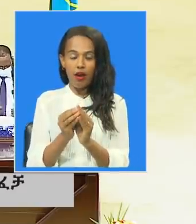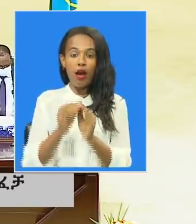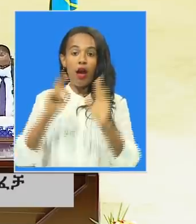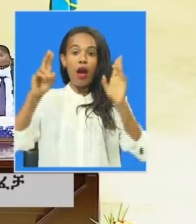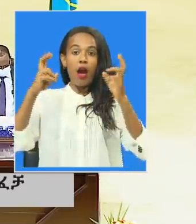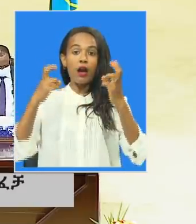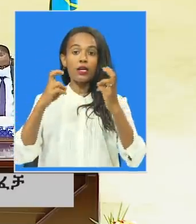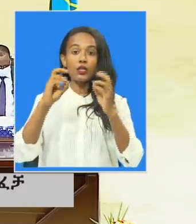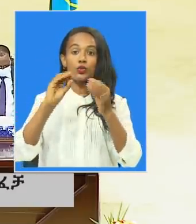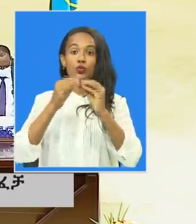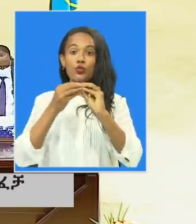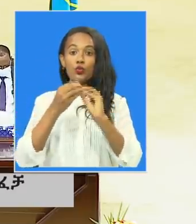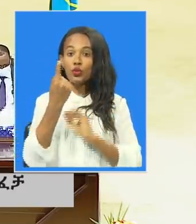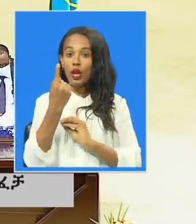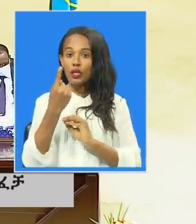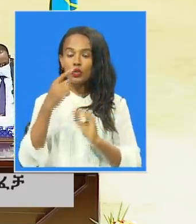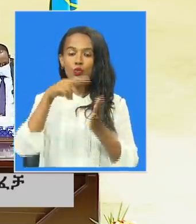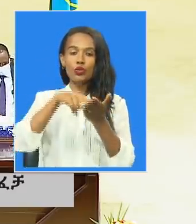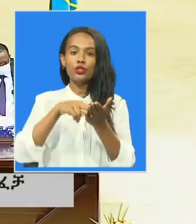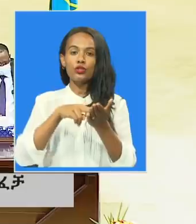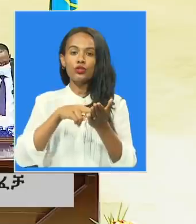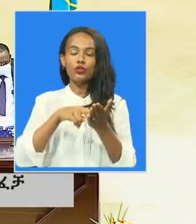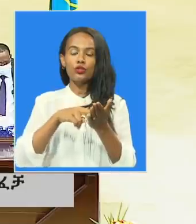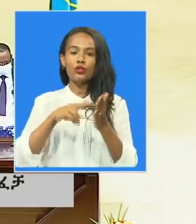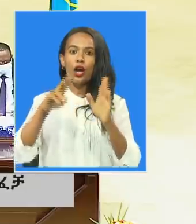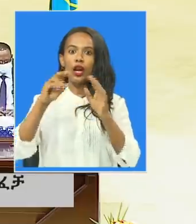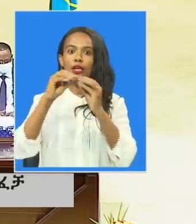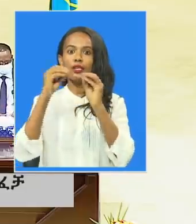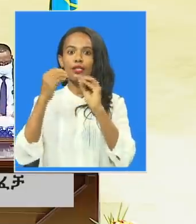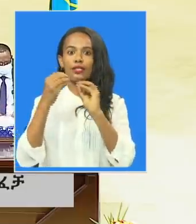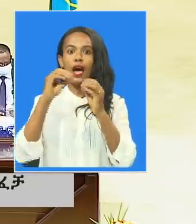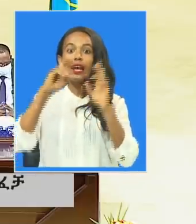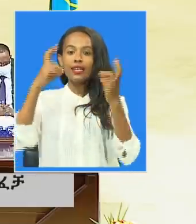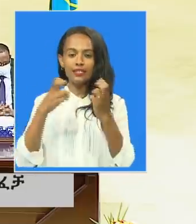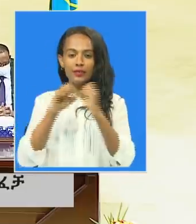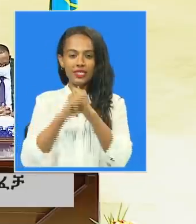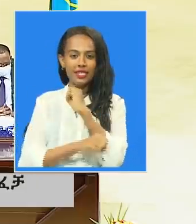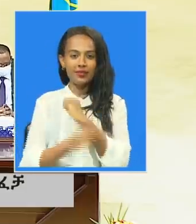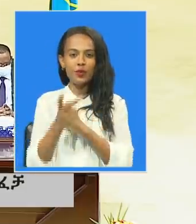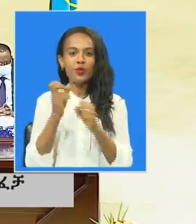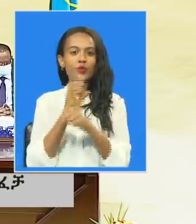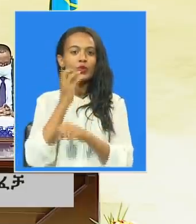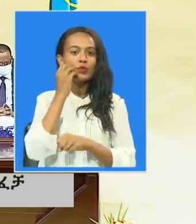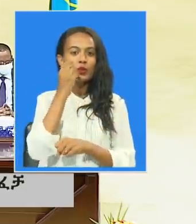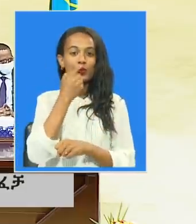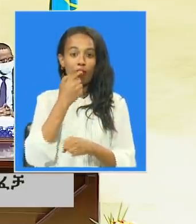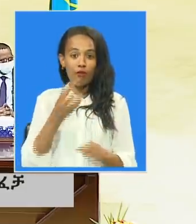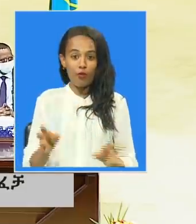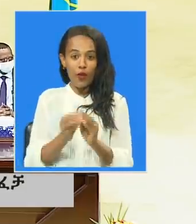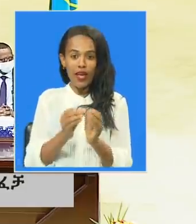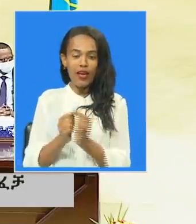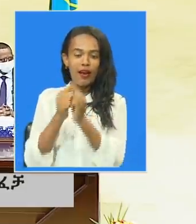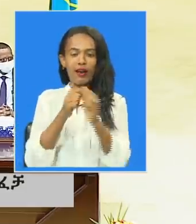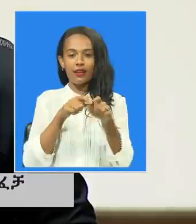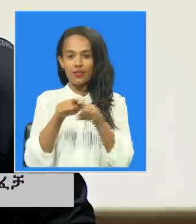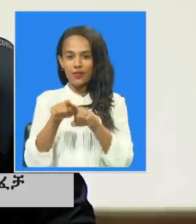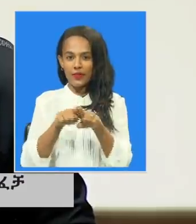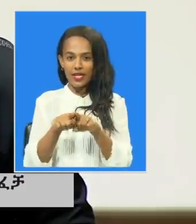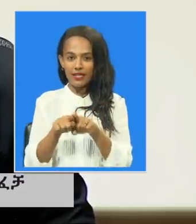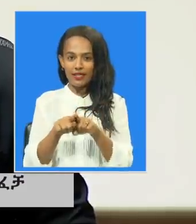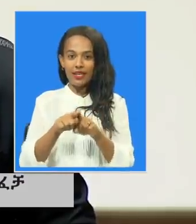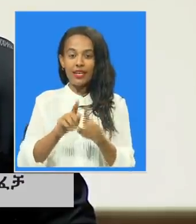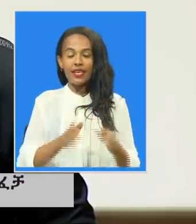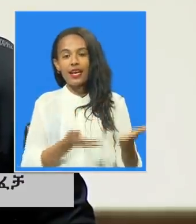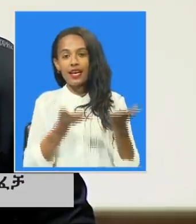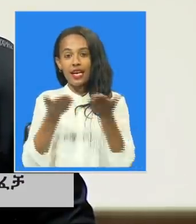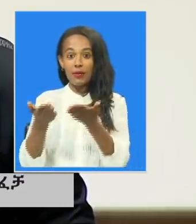አንቀጽ ቁጥር 1 2000 አንቀጽ 31 ንዑስ አንቀጽ 2 መሰረት በሁለቱም ምክር ቤቶች አፈ ጉባኤዎች የጋራ ስምምነት